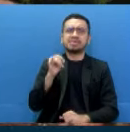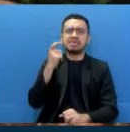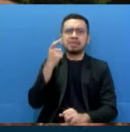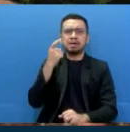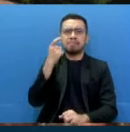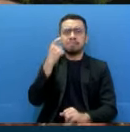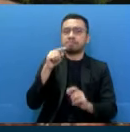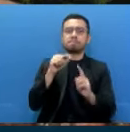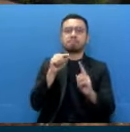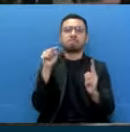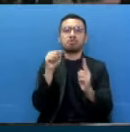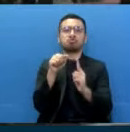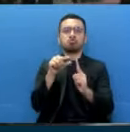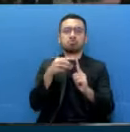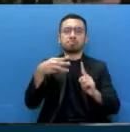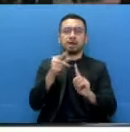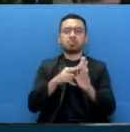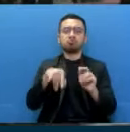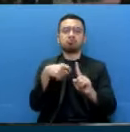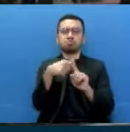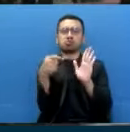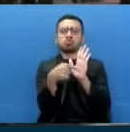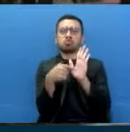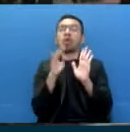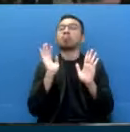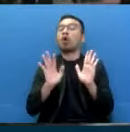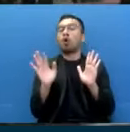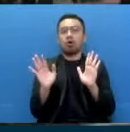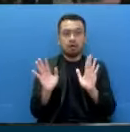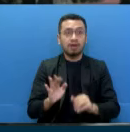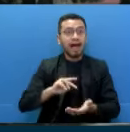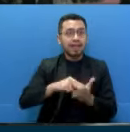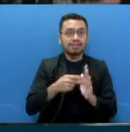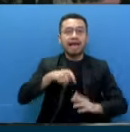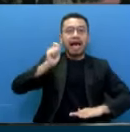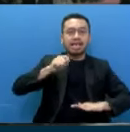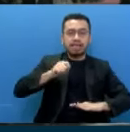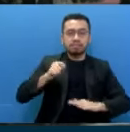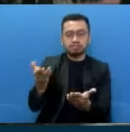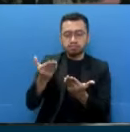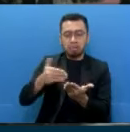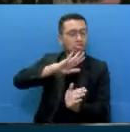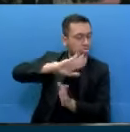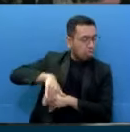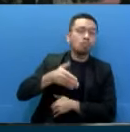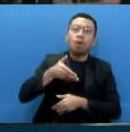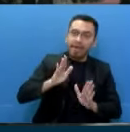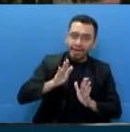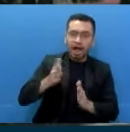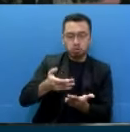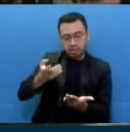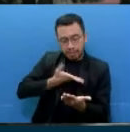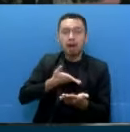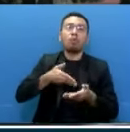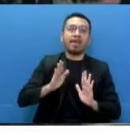satu kekuatan untuk kemudian harus diperhitungkan oleh Hakim jadi Hakim bisa mengabaikan nya ya tidak seperti misalnya